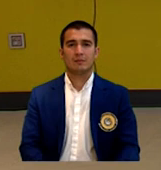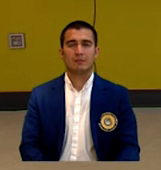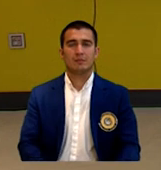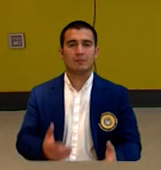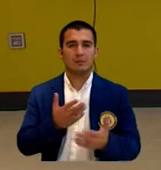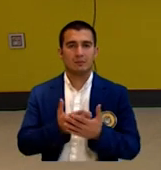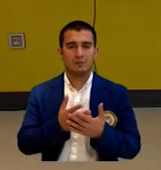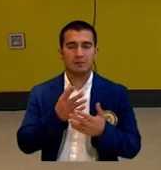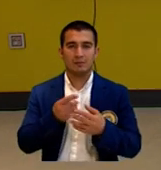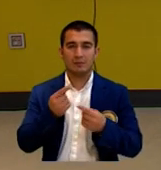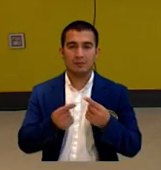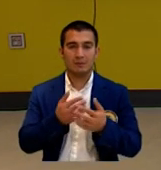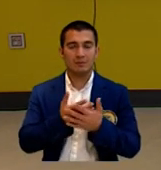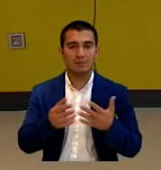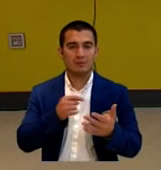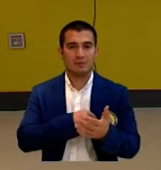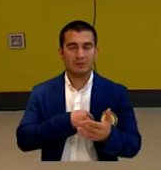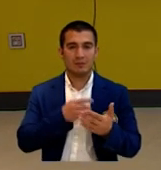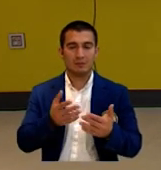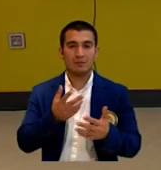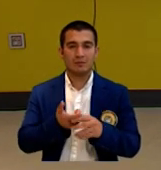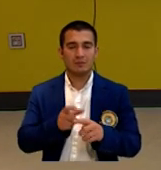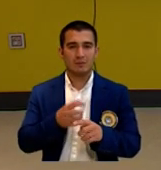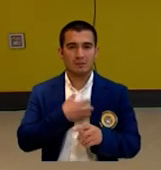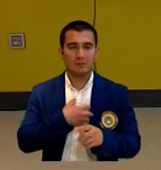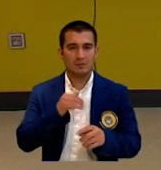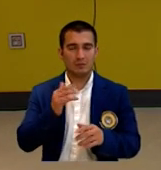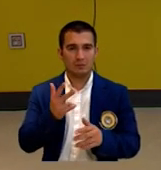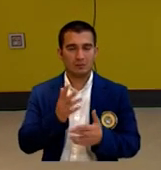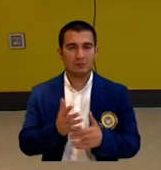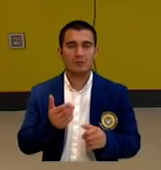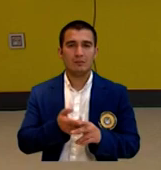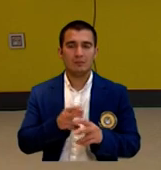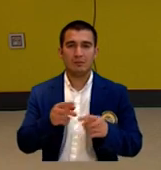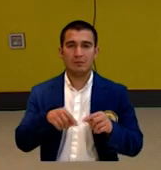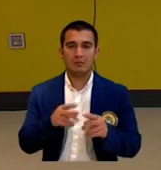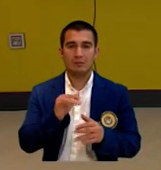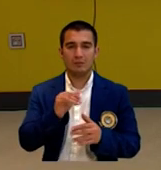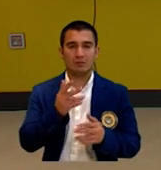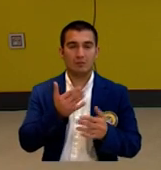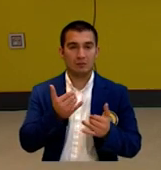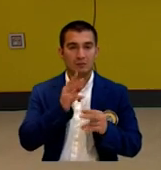Demak, molekulyar kinetik nazariyaning asosiy 3 omili mavjud. Bu quyidagi 3